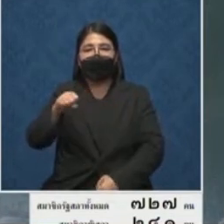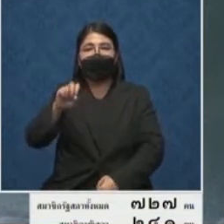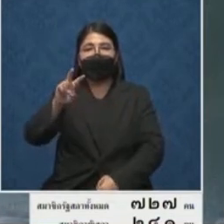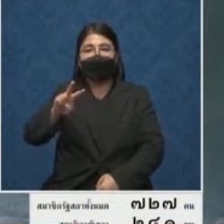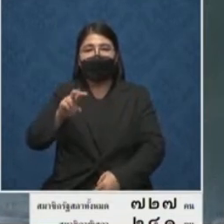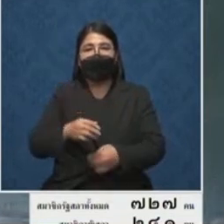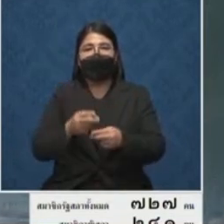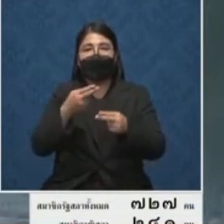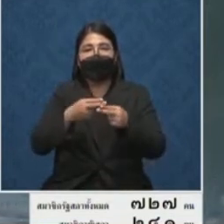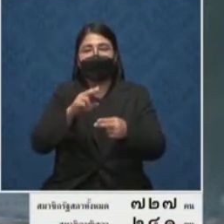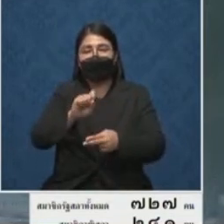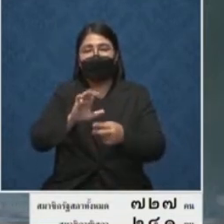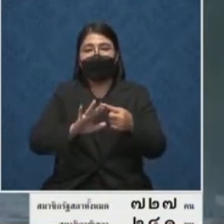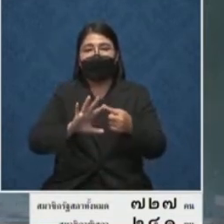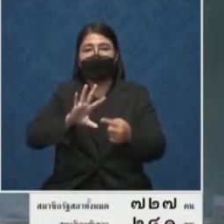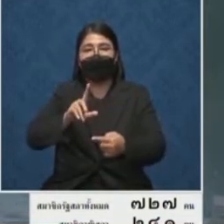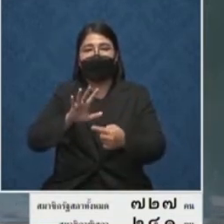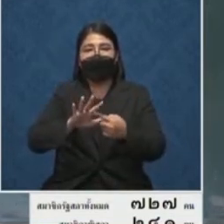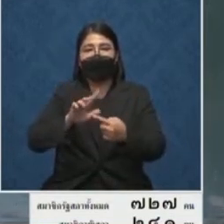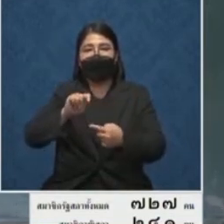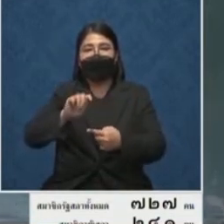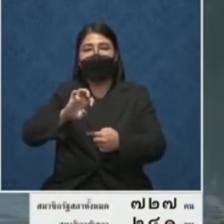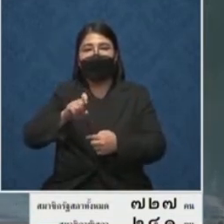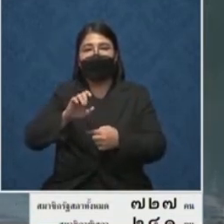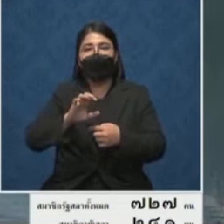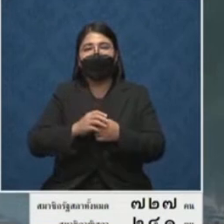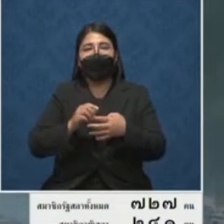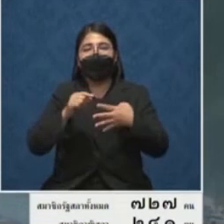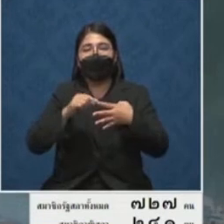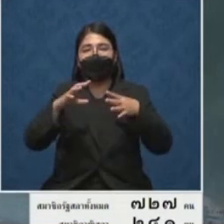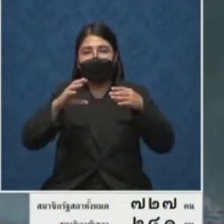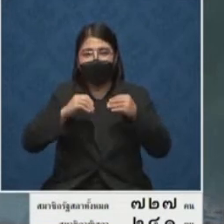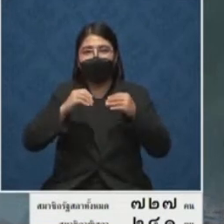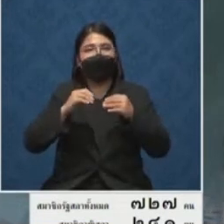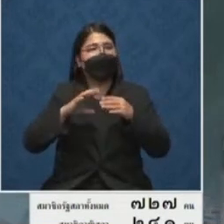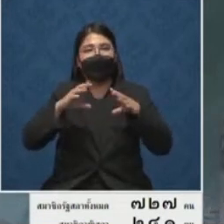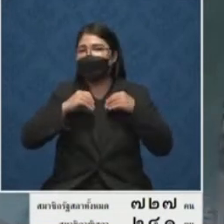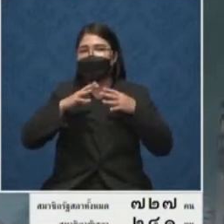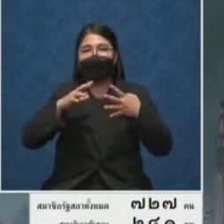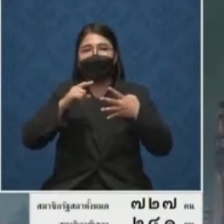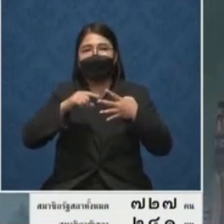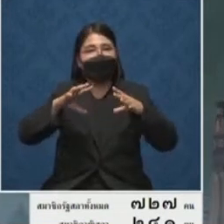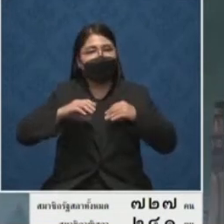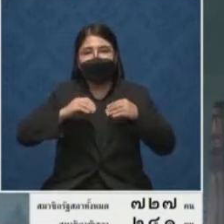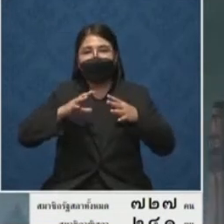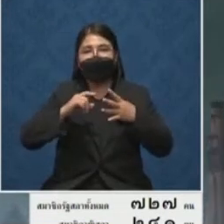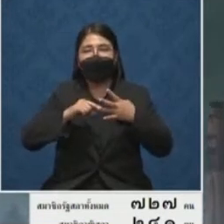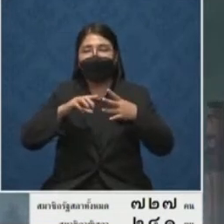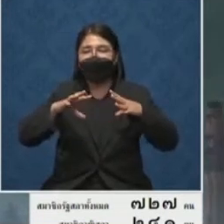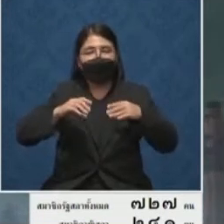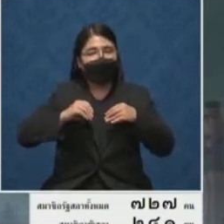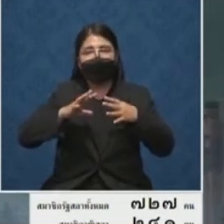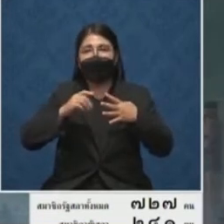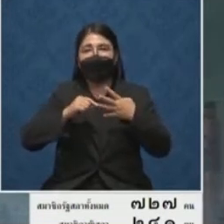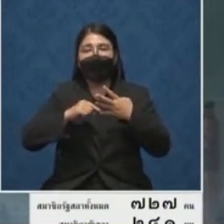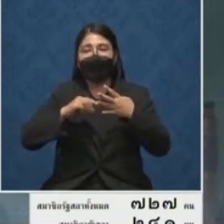612นายสุชาติอุสาหะ 1ไม่รับหลักการครับ2ไม่รับหลักการ3ไ